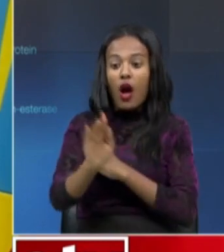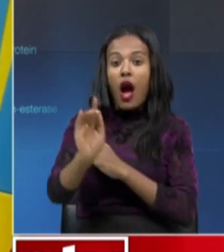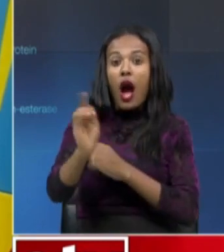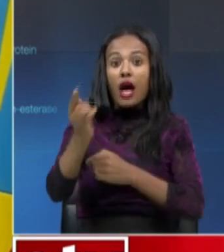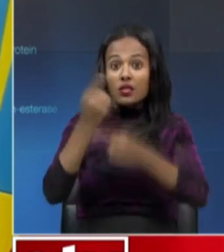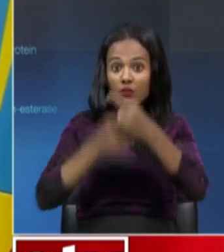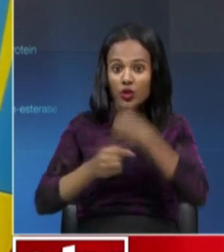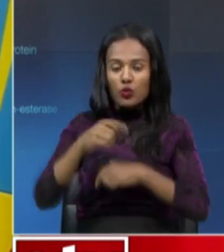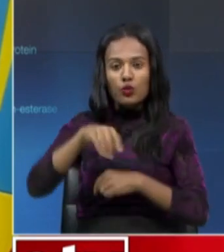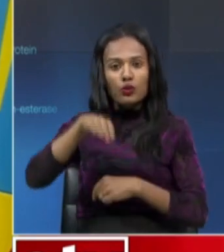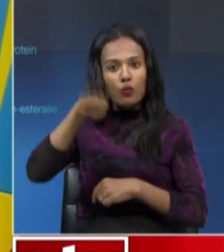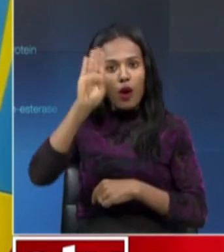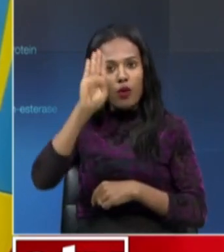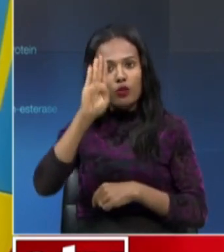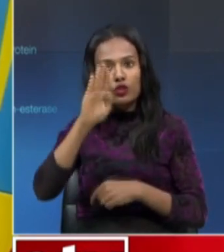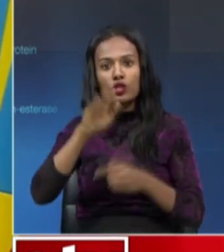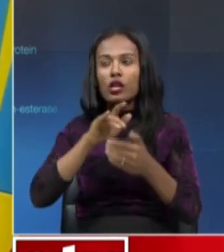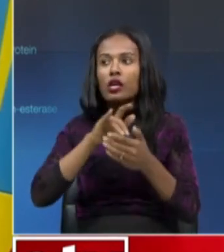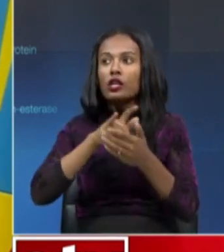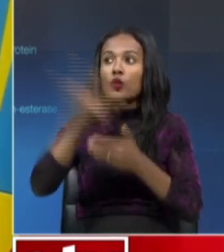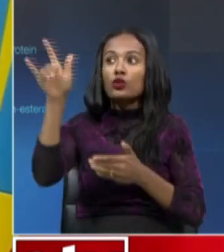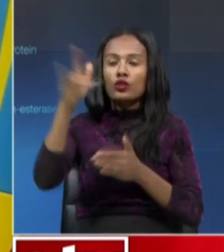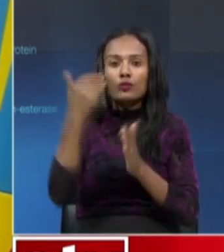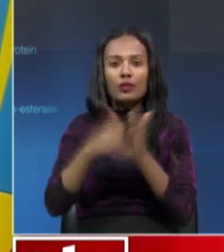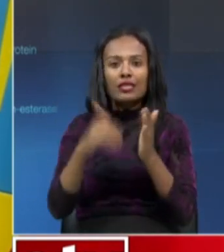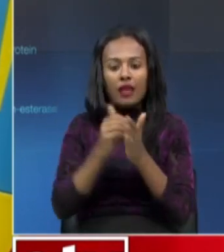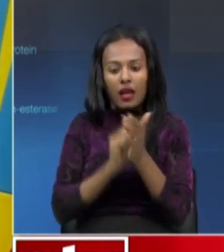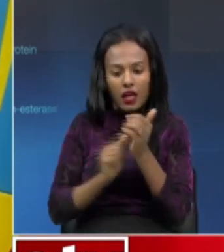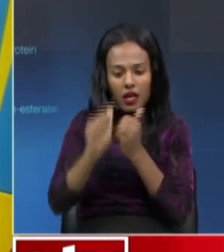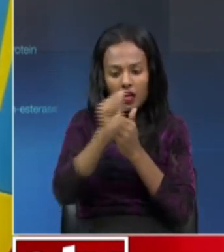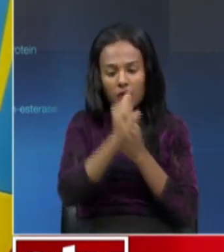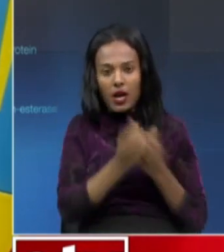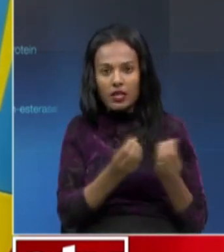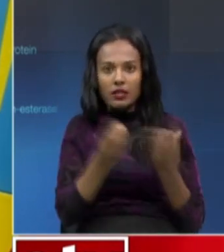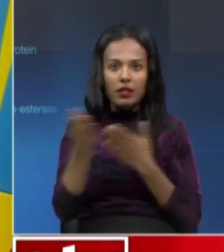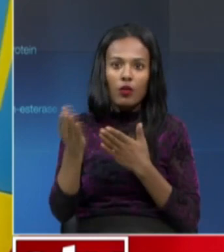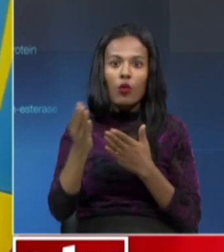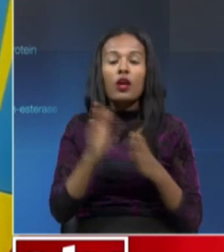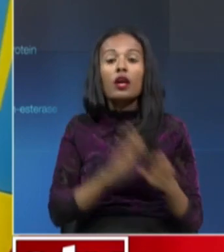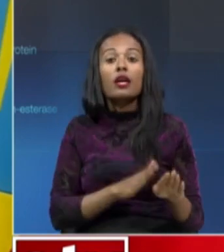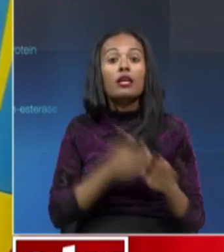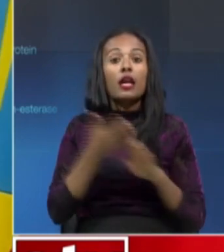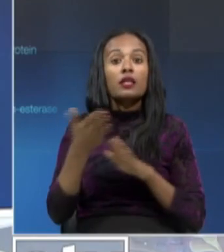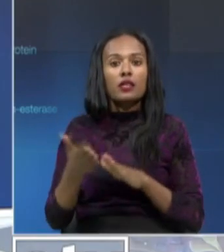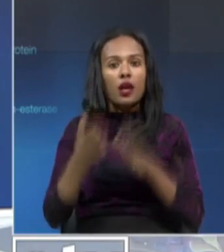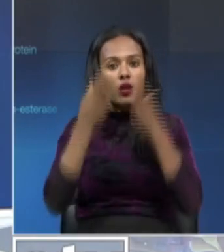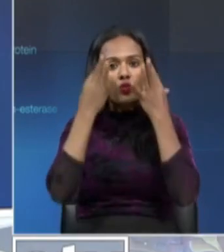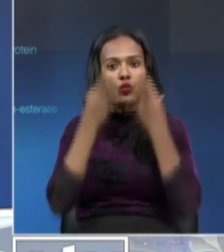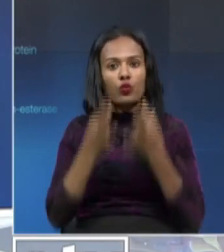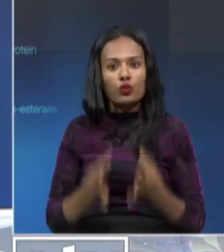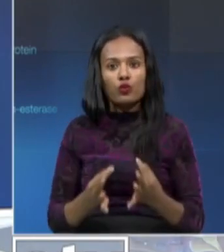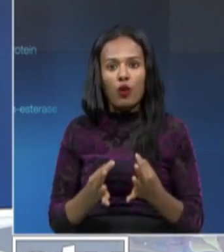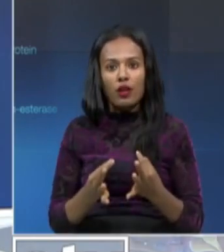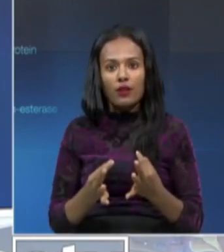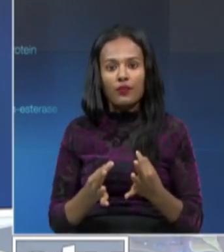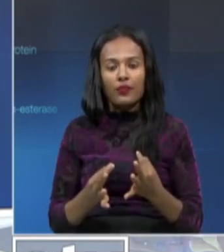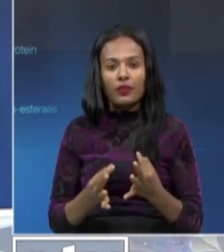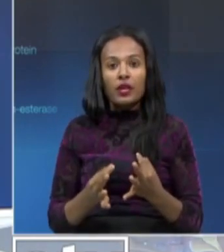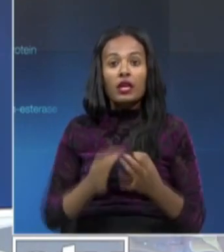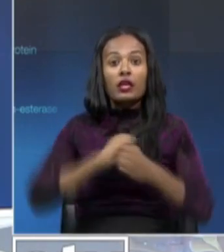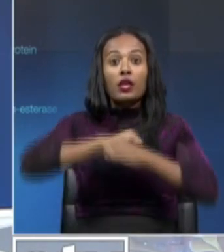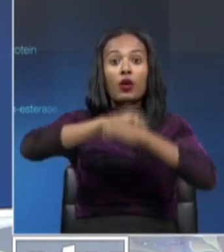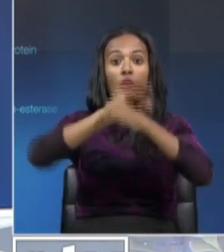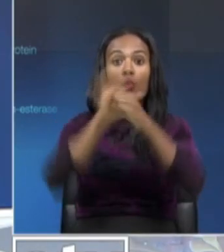አስመጪዎች ባንኮች የውጭ ምንዛሪ ቅድሚያ ሰጥተው እንዲያስተናግዱም ተወስኗል።